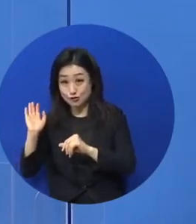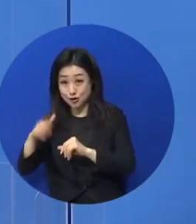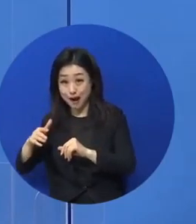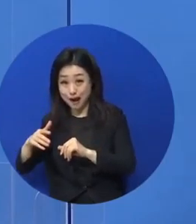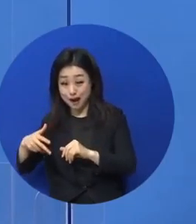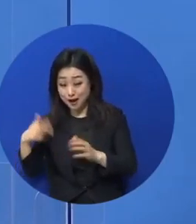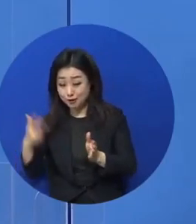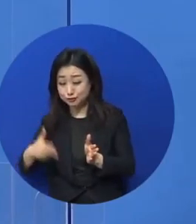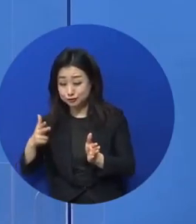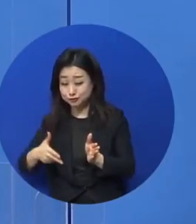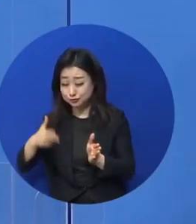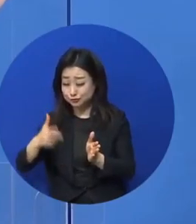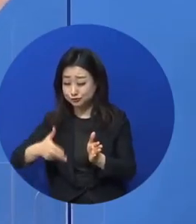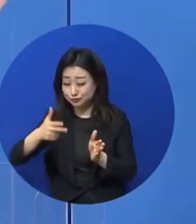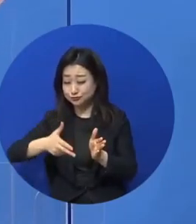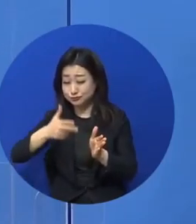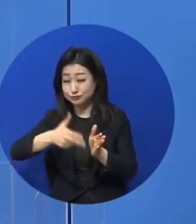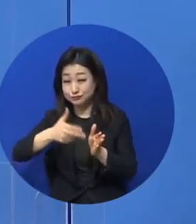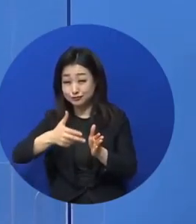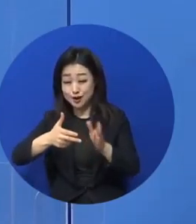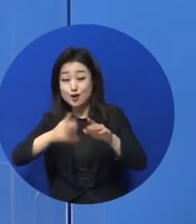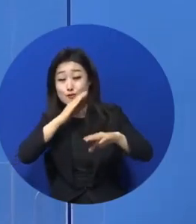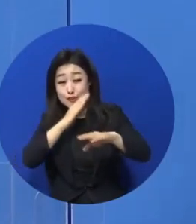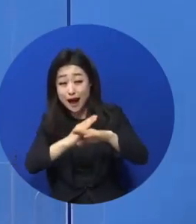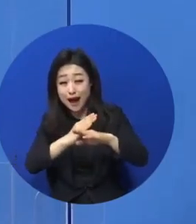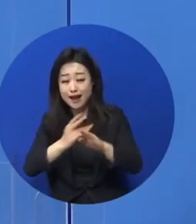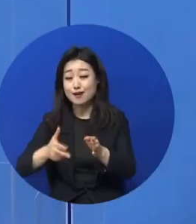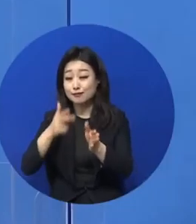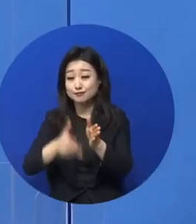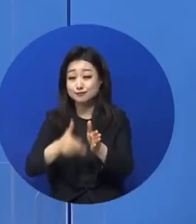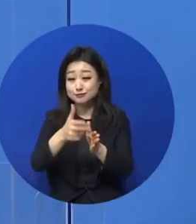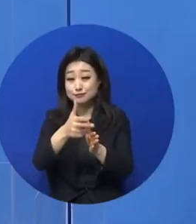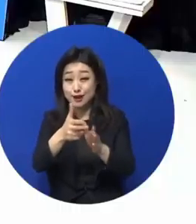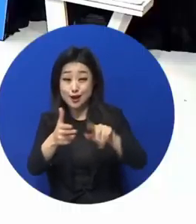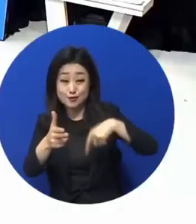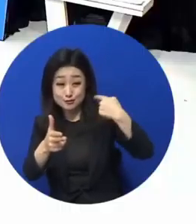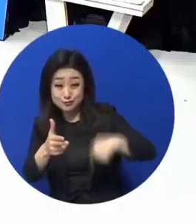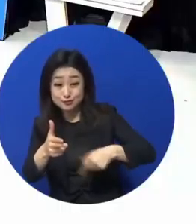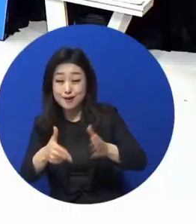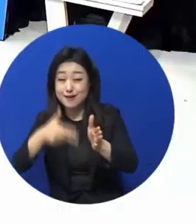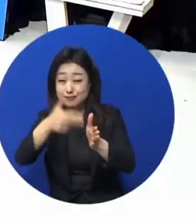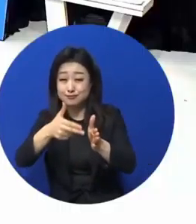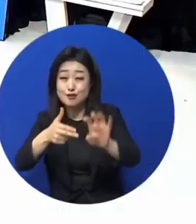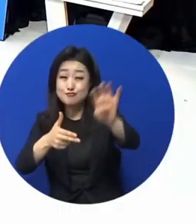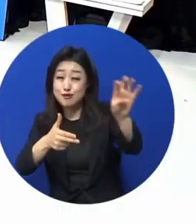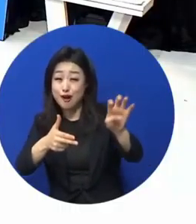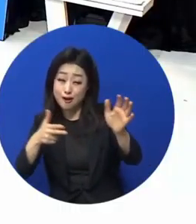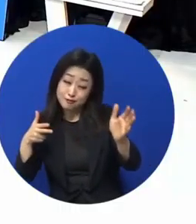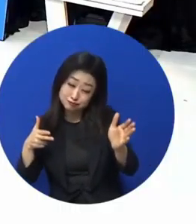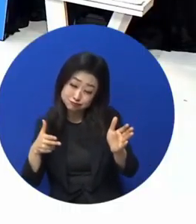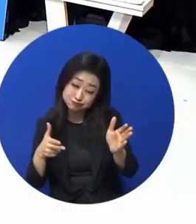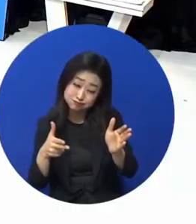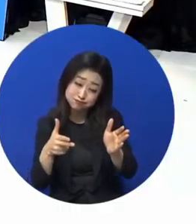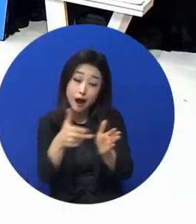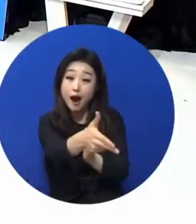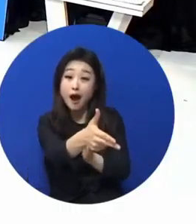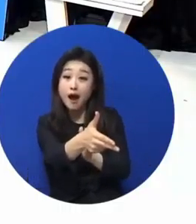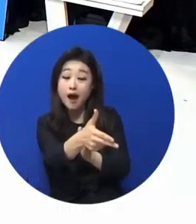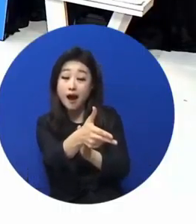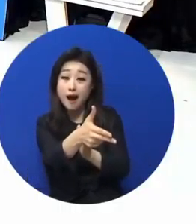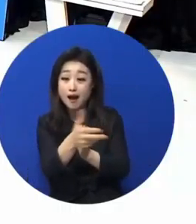유럽으로 또 만주를 거쳐서 중국으로 나아가는 그래서 철도와 공항과 이 항만이